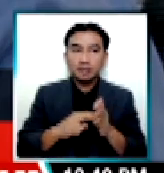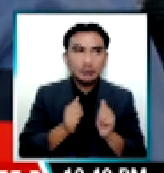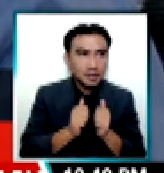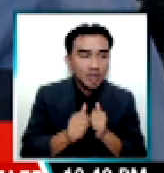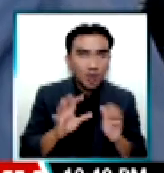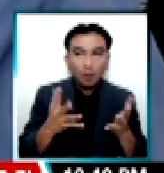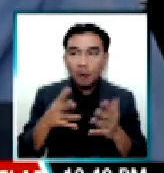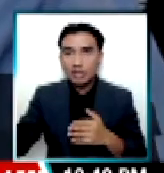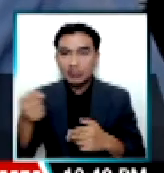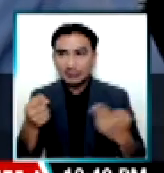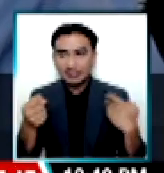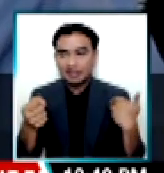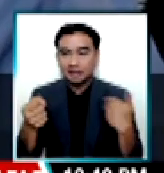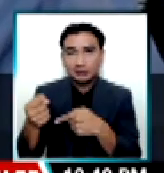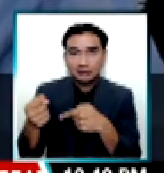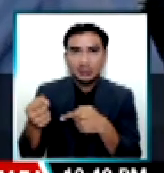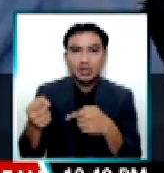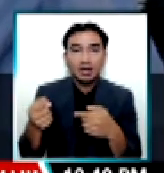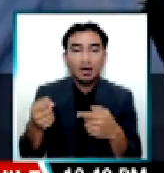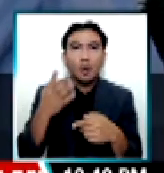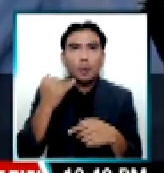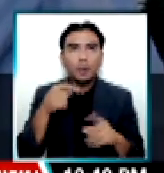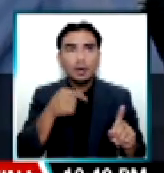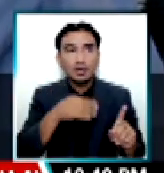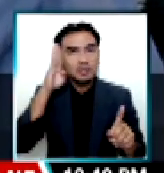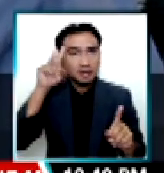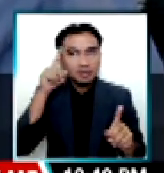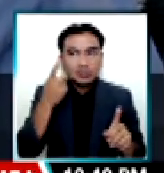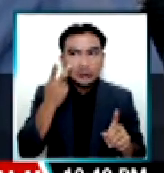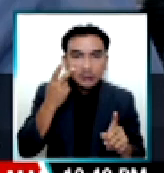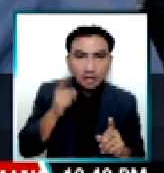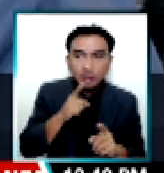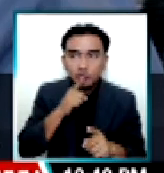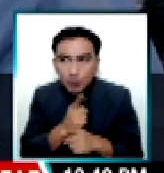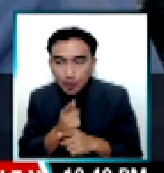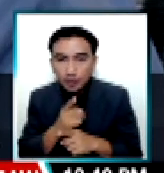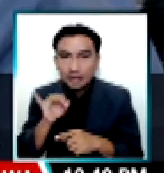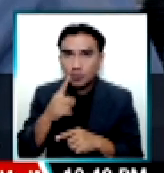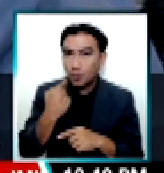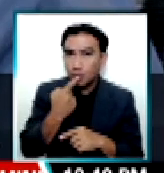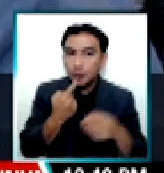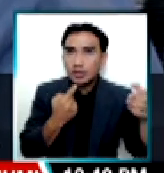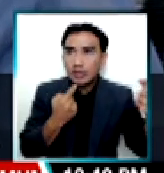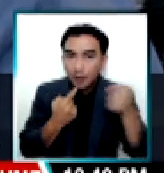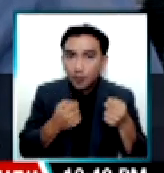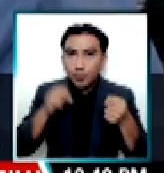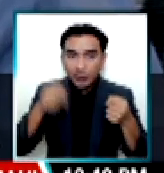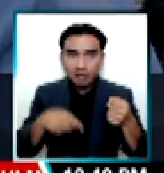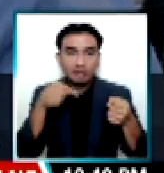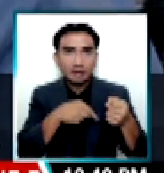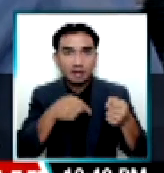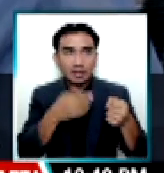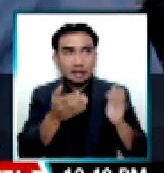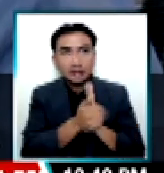nakukuha. No? Una dyan parang naniniguro yan kung sino talaga ang pupwede ng unang-una.